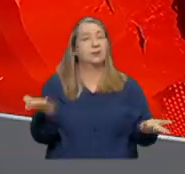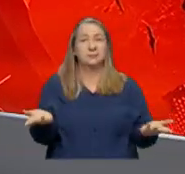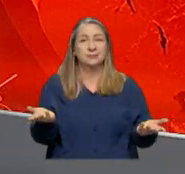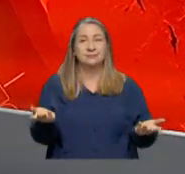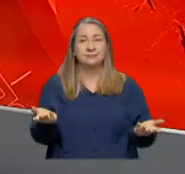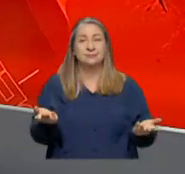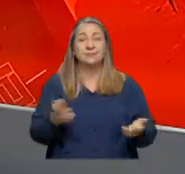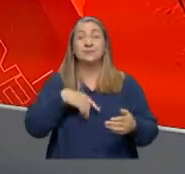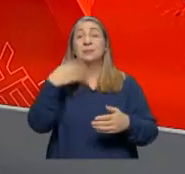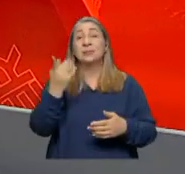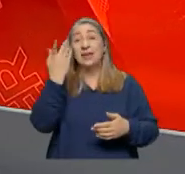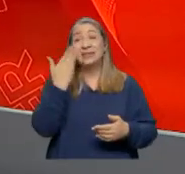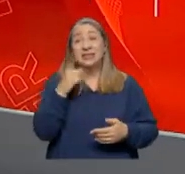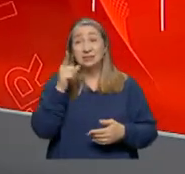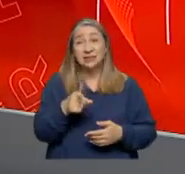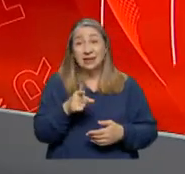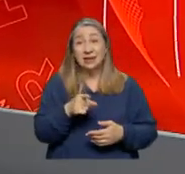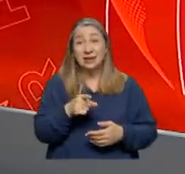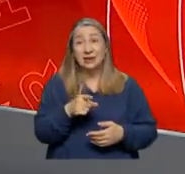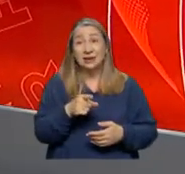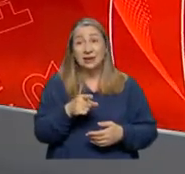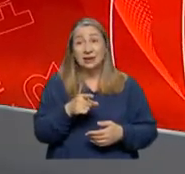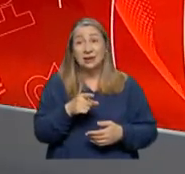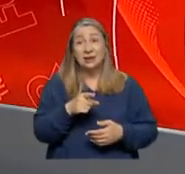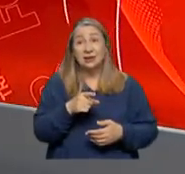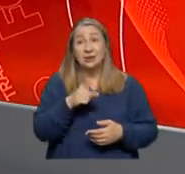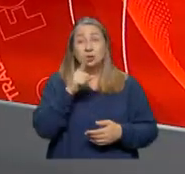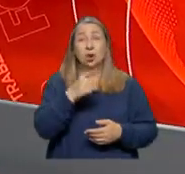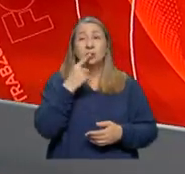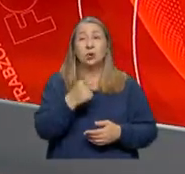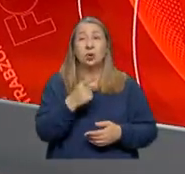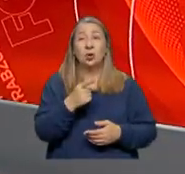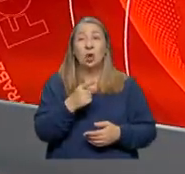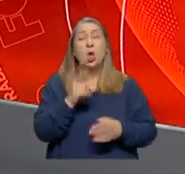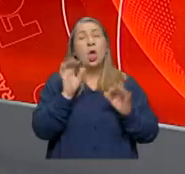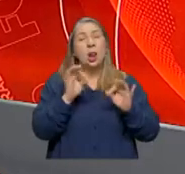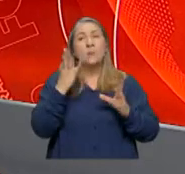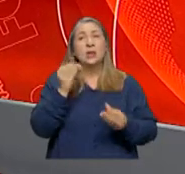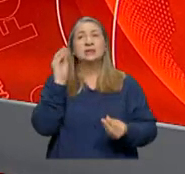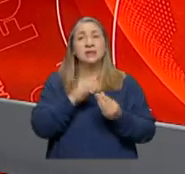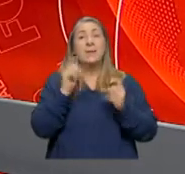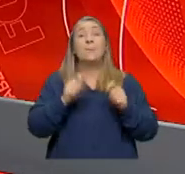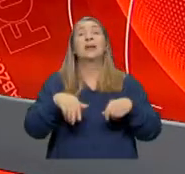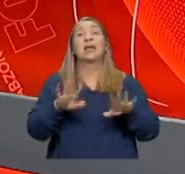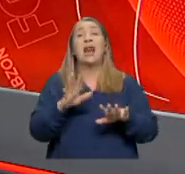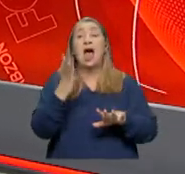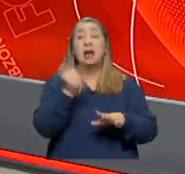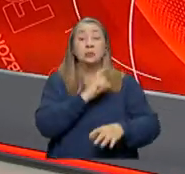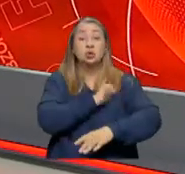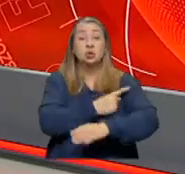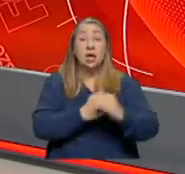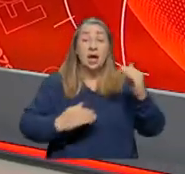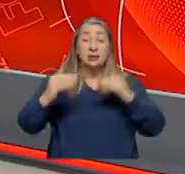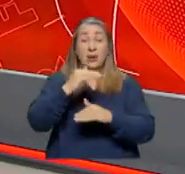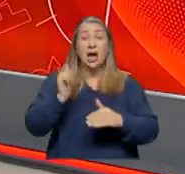yok Bir izleyicimiz de bu şöyle diyor önemli olan zam yapmak değil alım